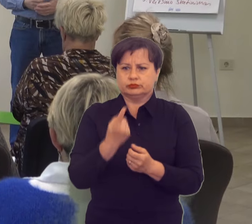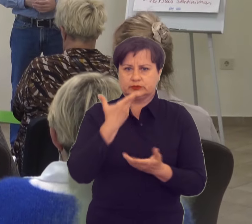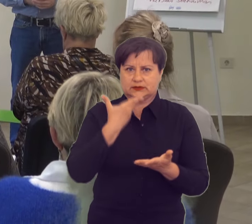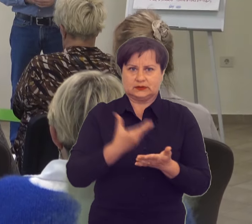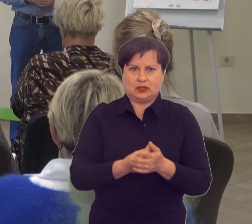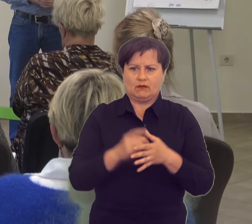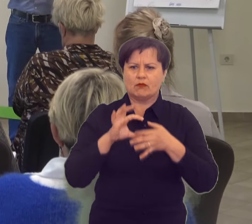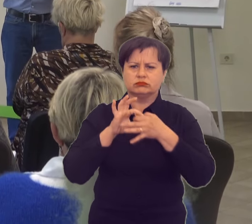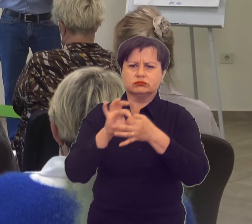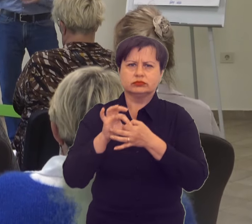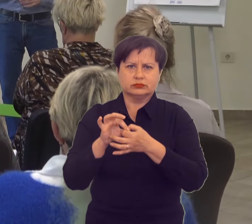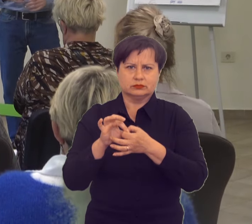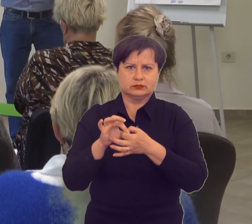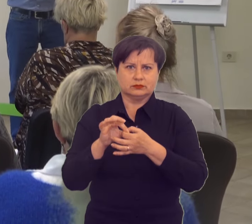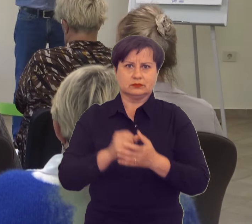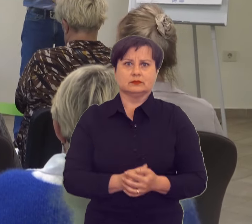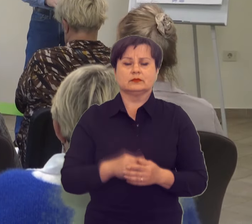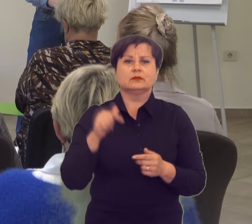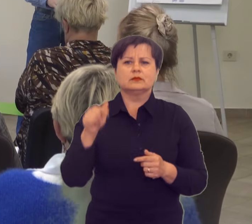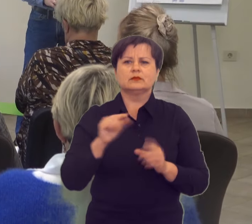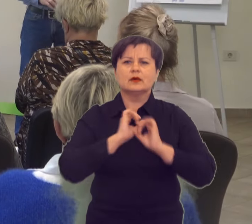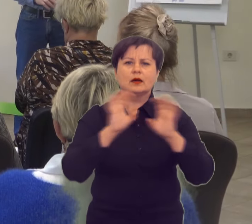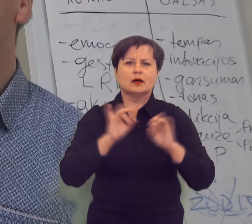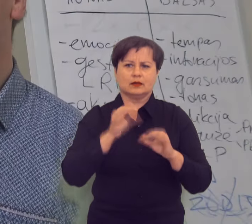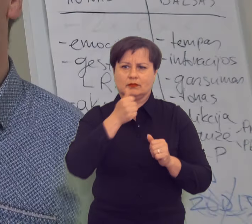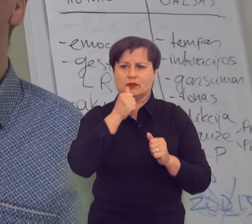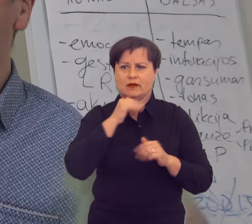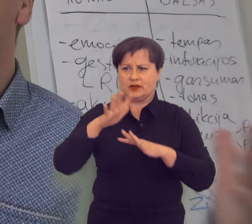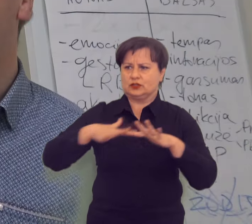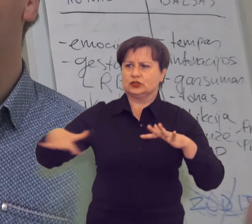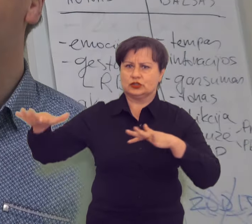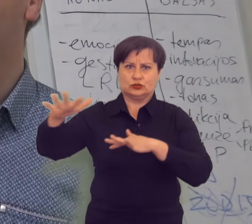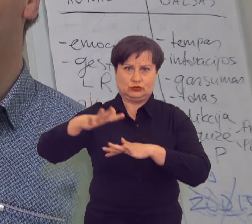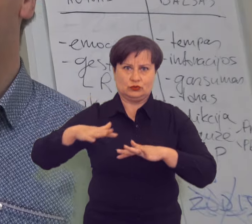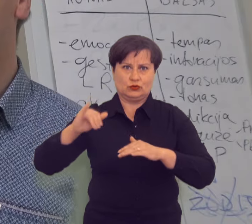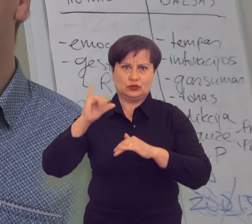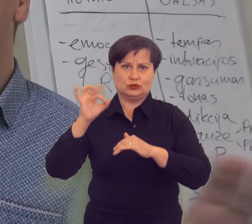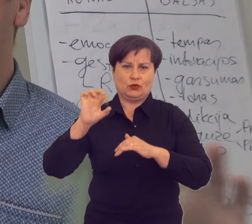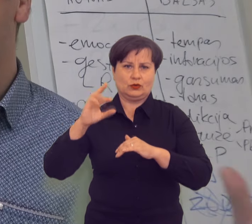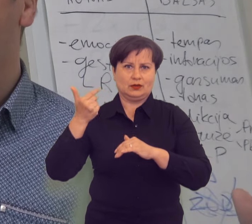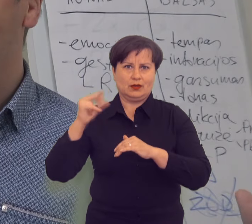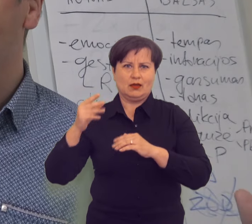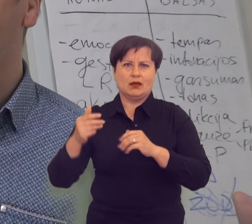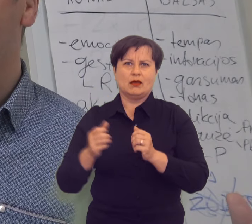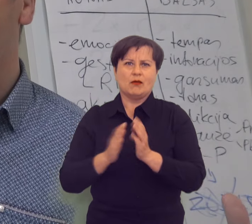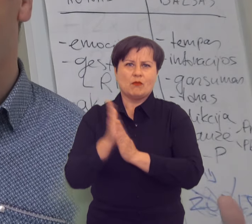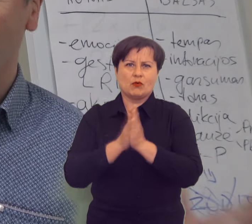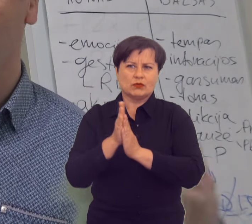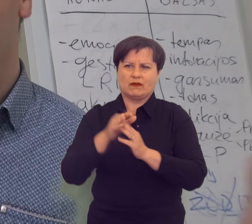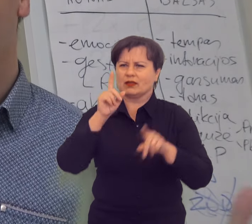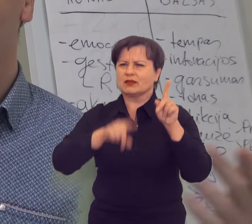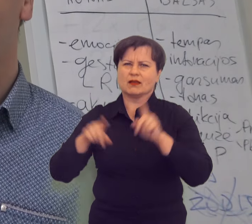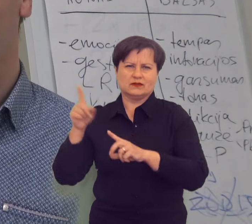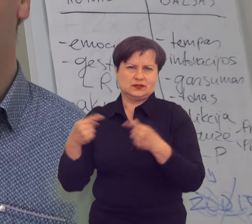savo pašaukimą, prasmę. Tai aiškinamės, kas ta motivacija yra, kad išorinė motivacija tai yra tik tai botago pirago principų ir